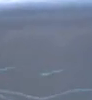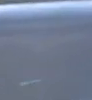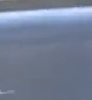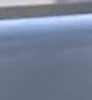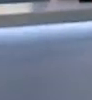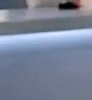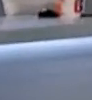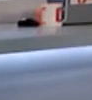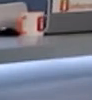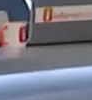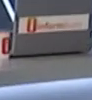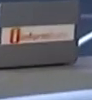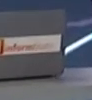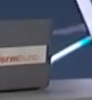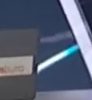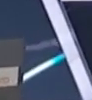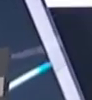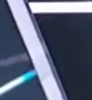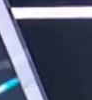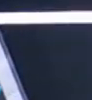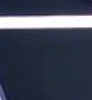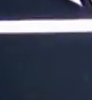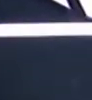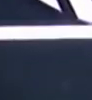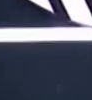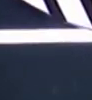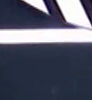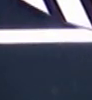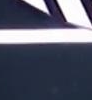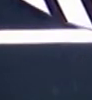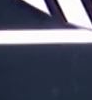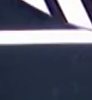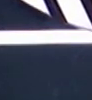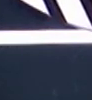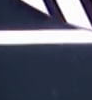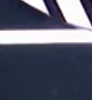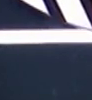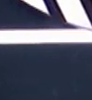алмау үшін YouTube-тағы арнамызға жазылып, лүпіл қойып, қоңырауды басыңыз.